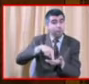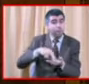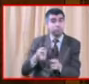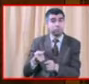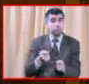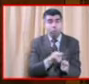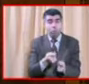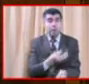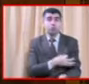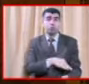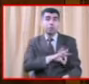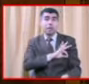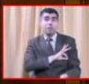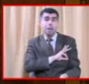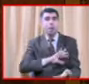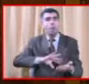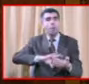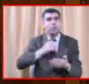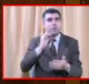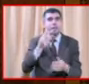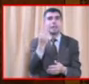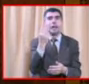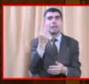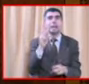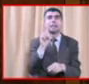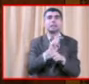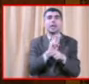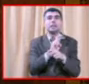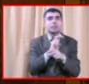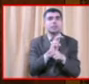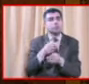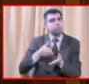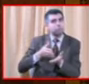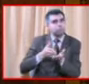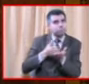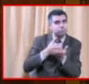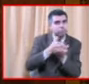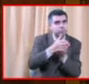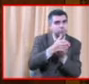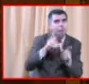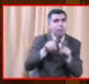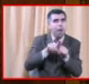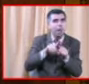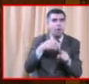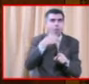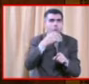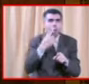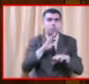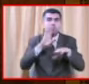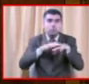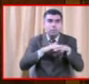موجود، ومع ذلك ثلاثه الطاكسيات دازوا بدون ما ياخذوا الانذار بعين